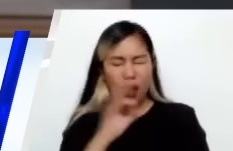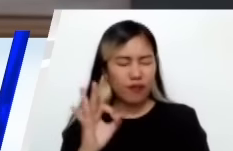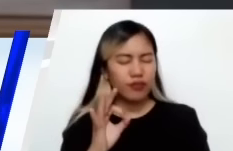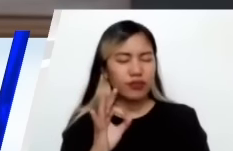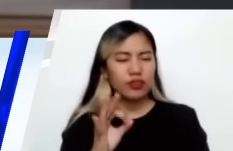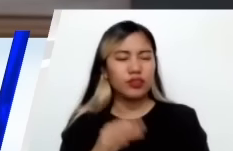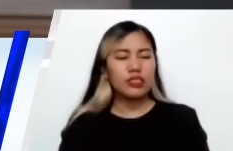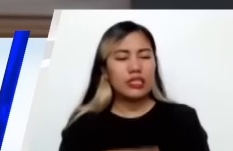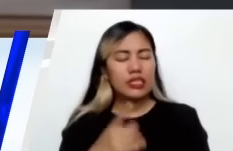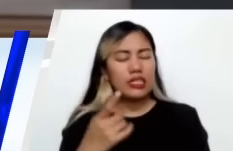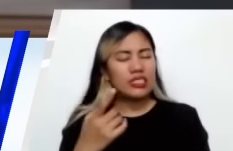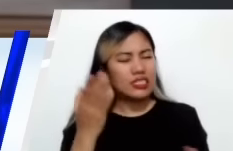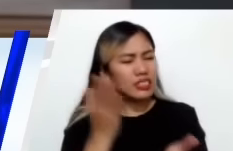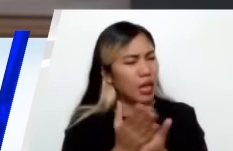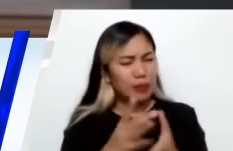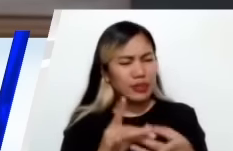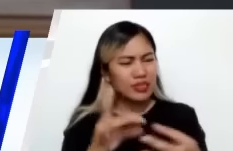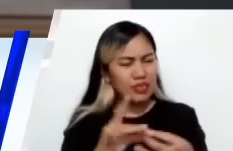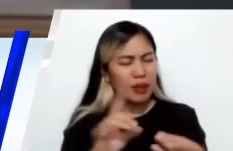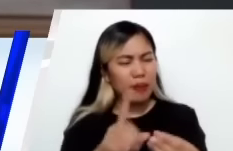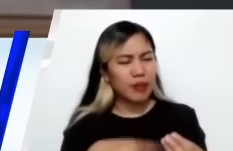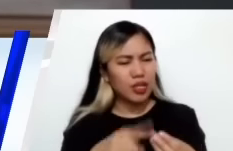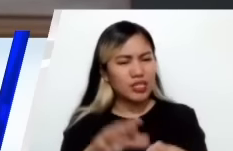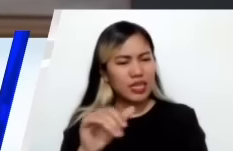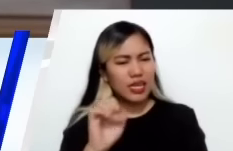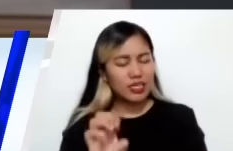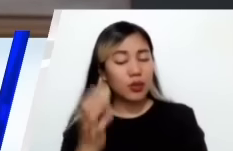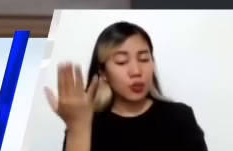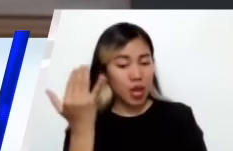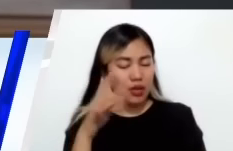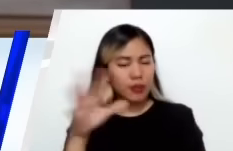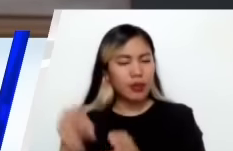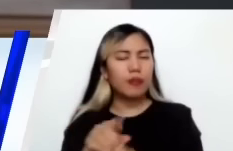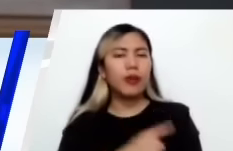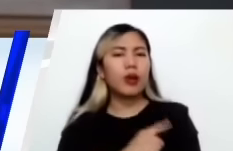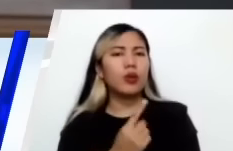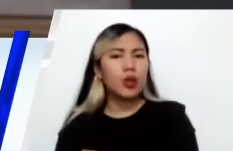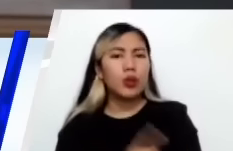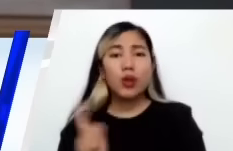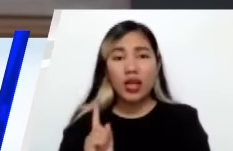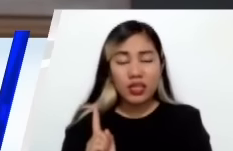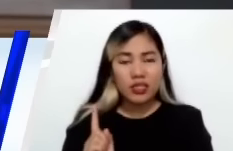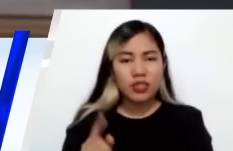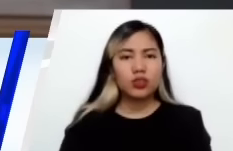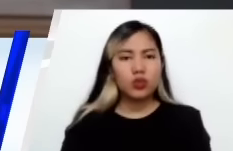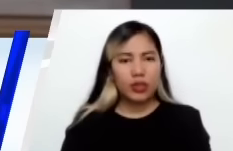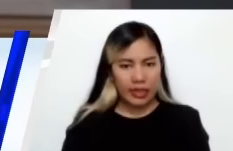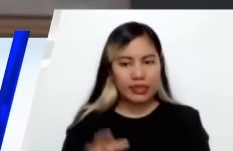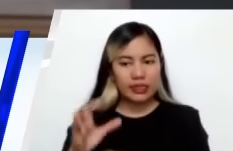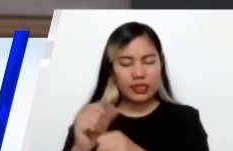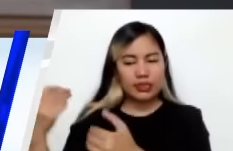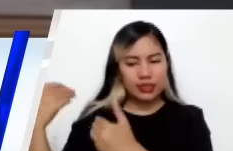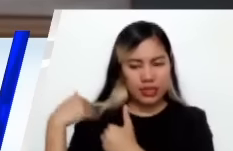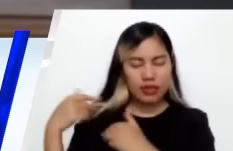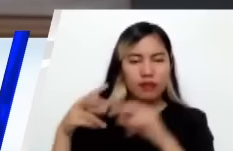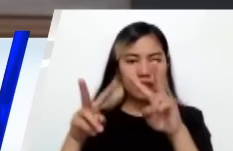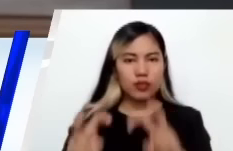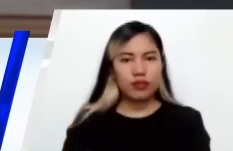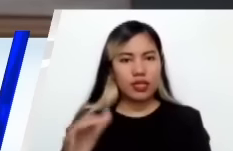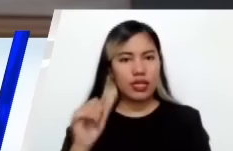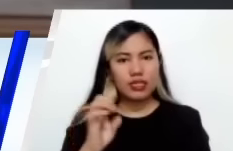one of the powers of the Ombudsman is to take over the investigation of a case of any